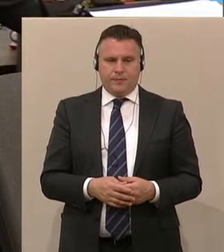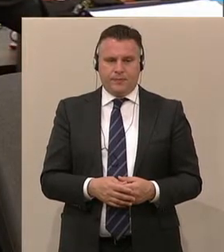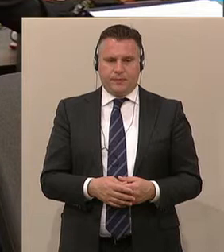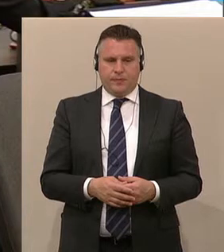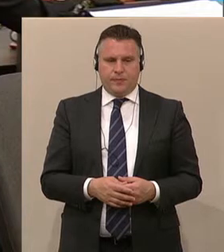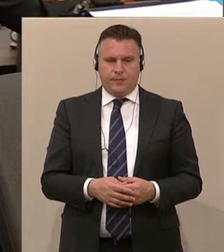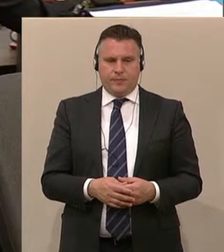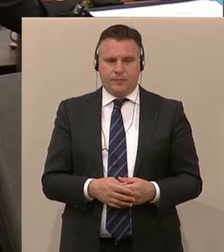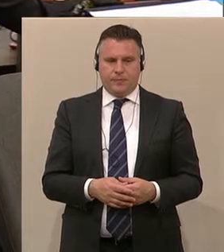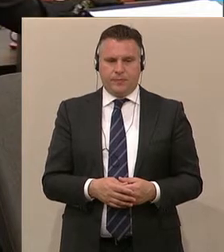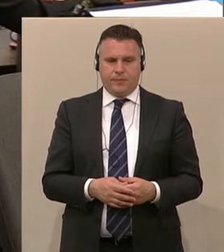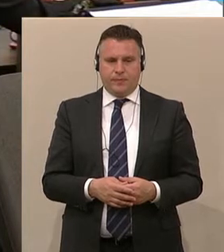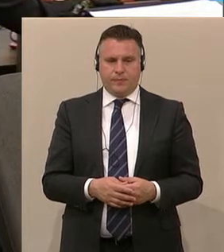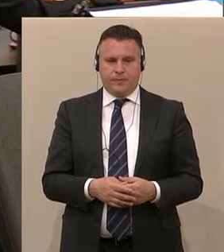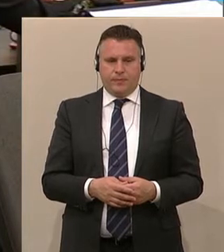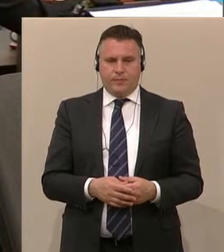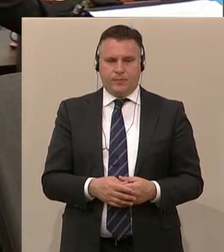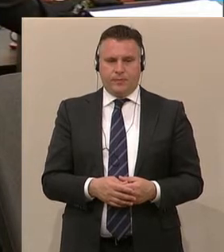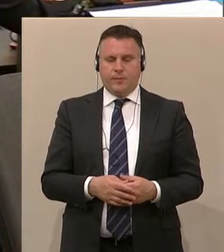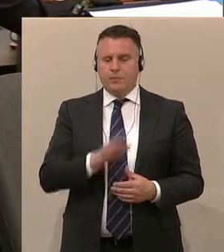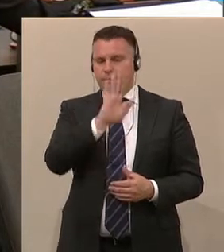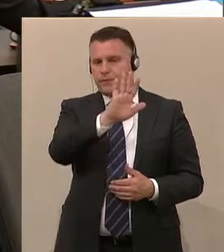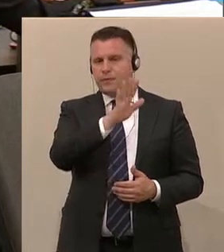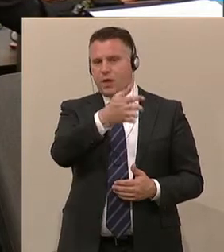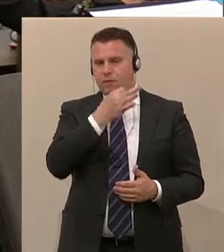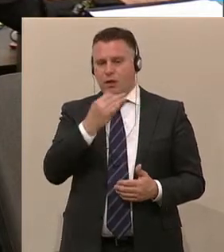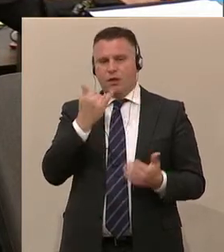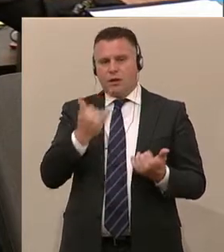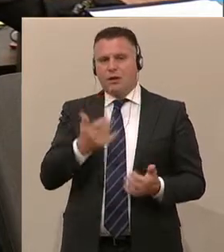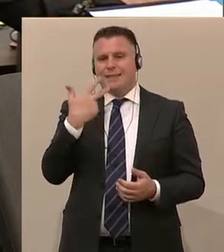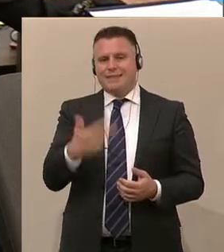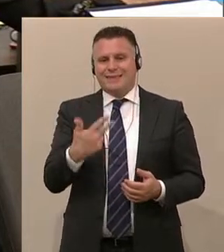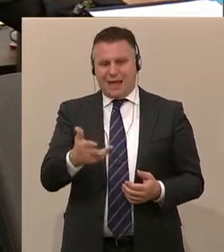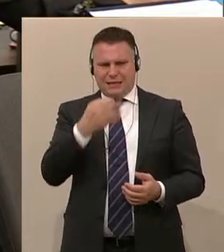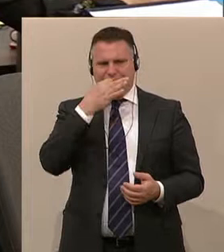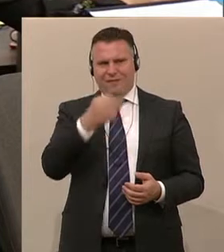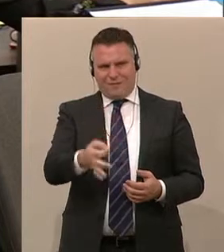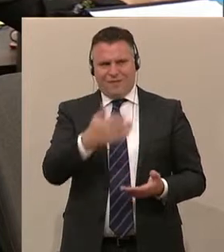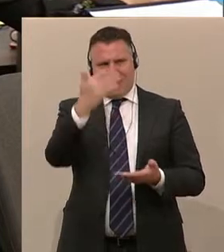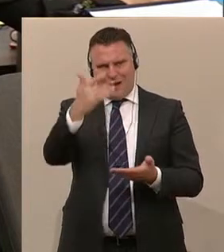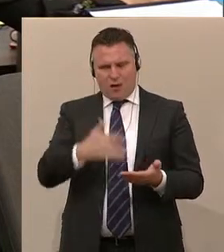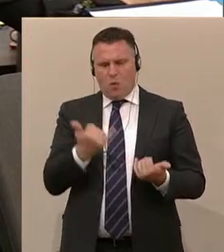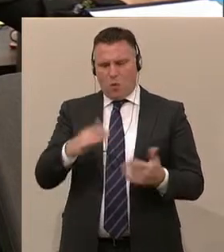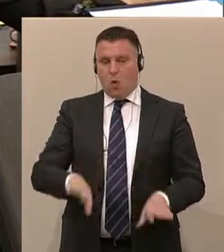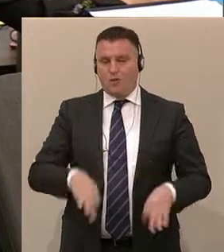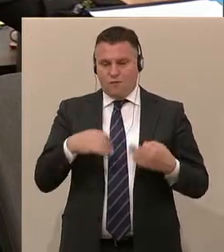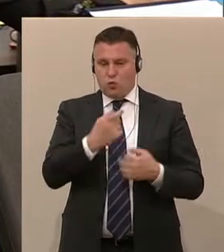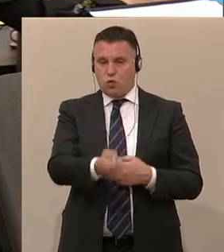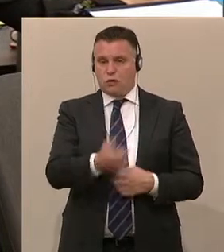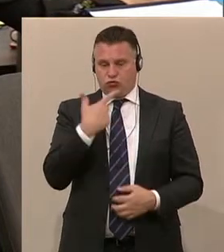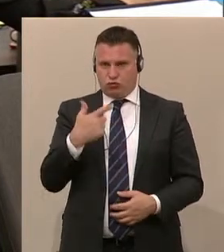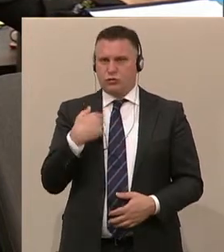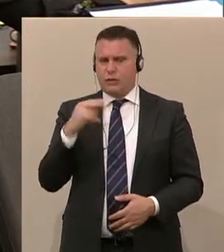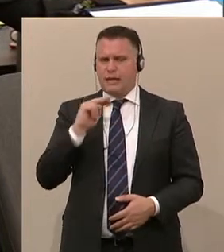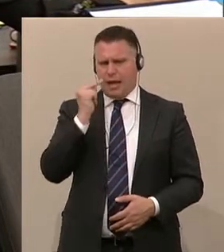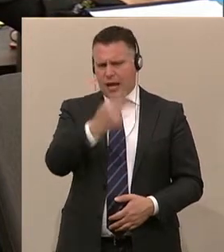Ich komme jetzt zur konkreten Beantwortung der 30 Fragen, die Sie mir heute Morgen übermittelt haben,